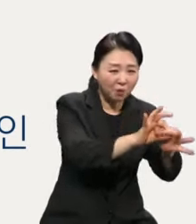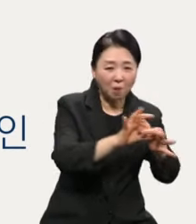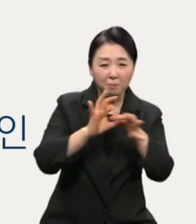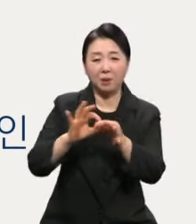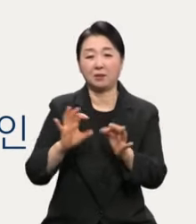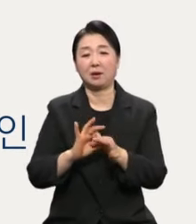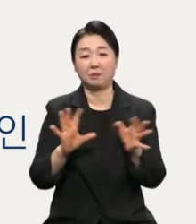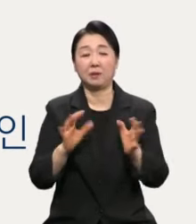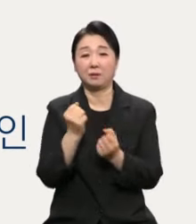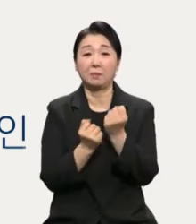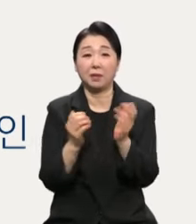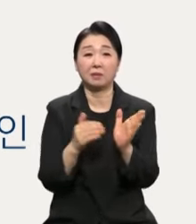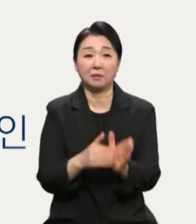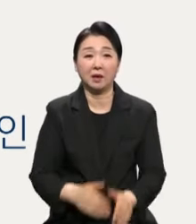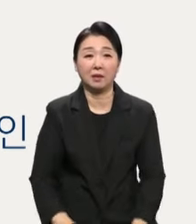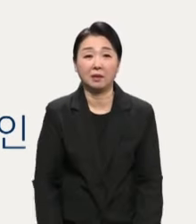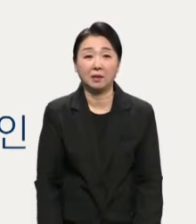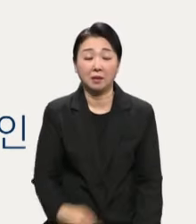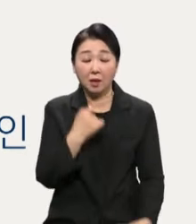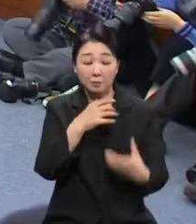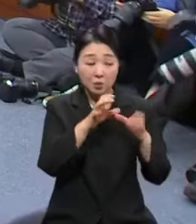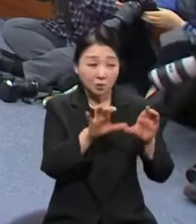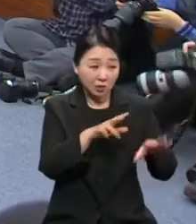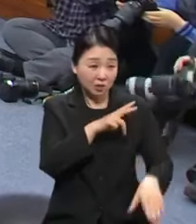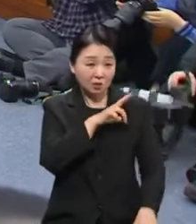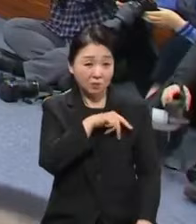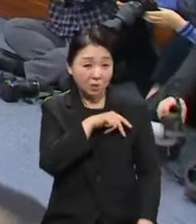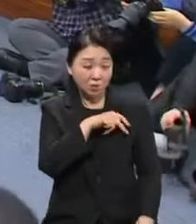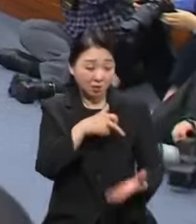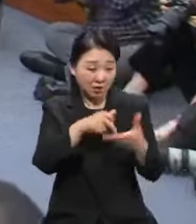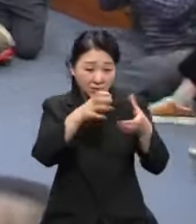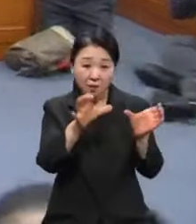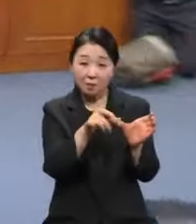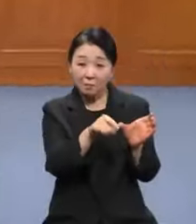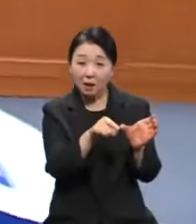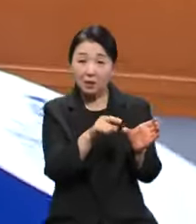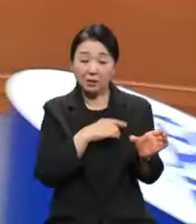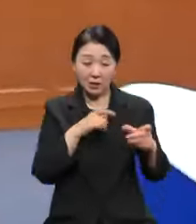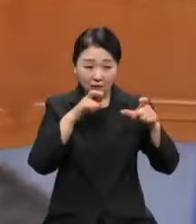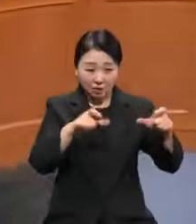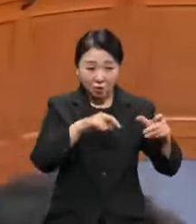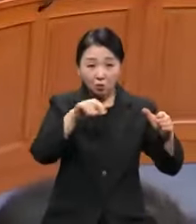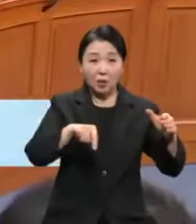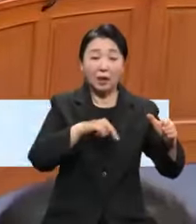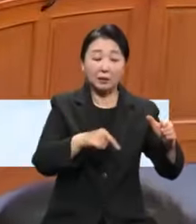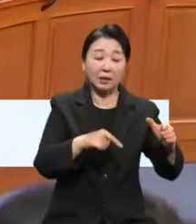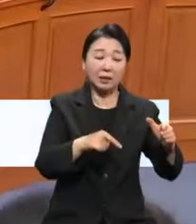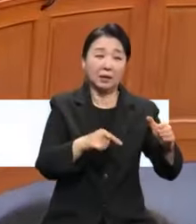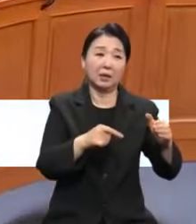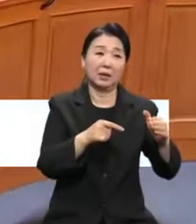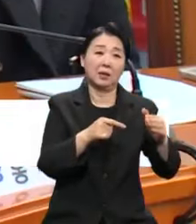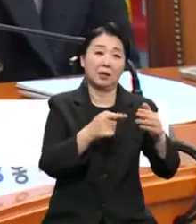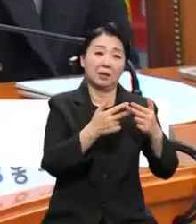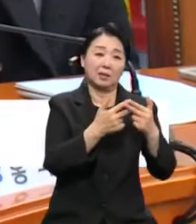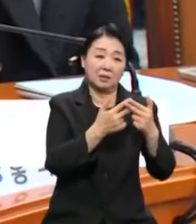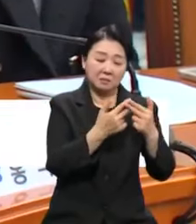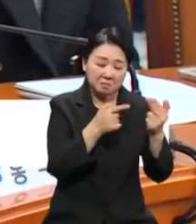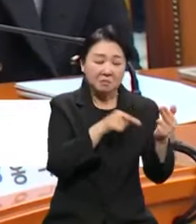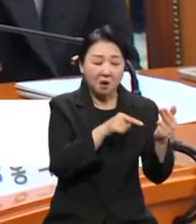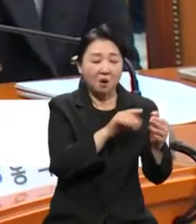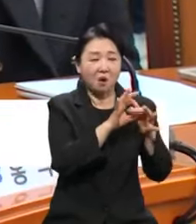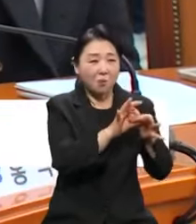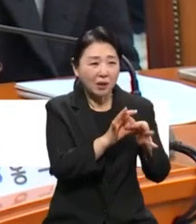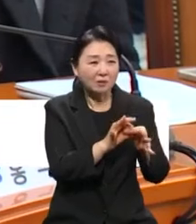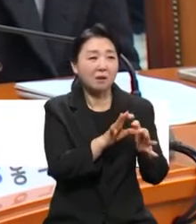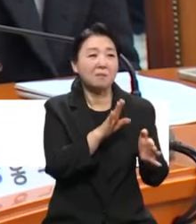것이라고 해명했습니다. 또 민주당 현역의원 단체대화방에선 자신의 지역구에 친명계 원외 인사들의 후보 적합도 조사가 돌고